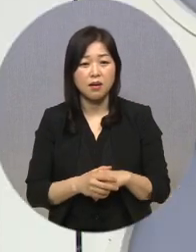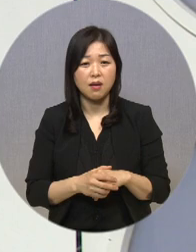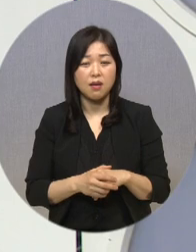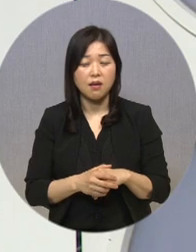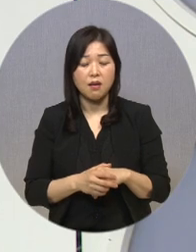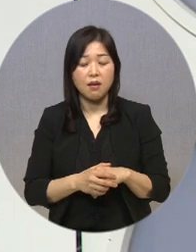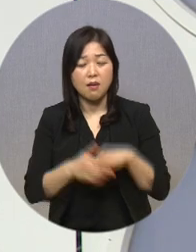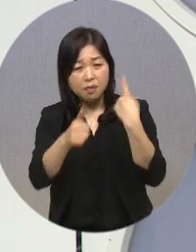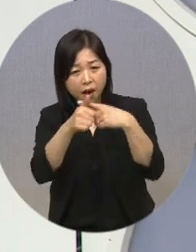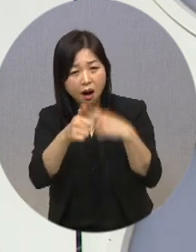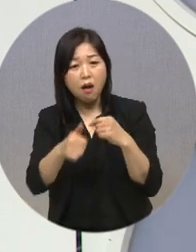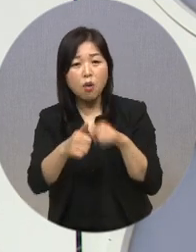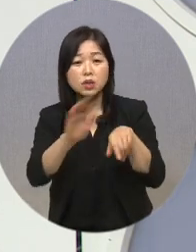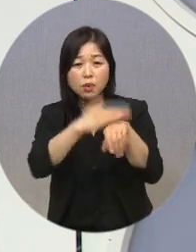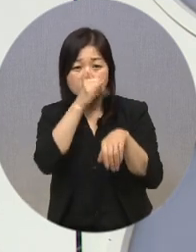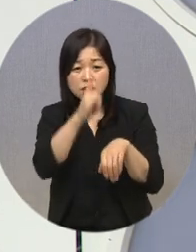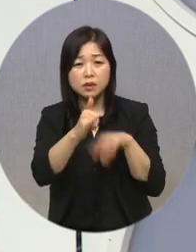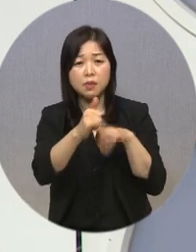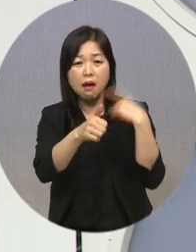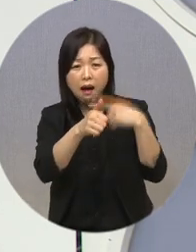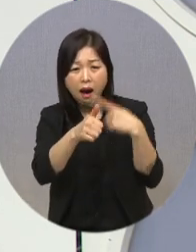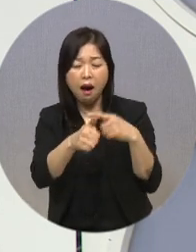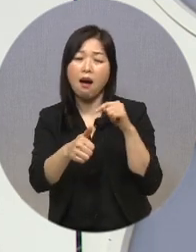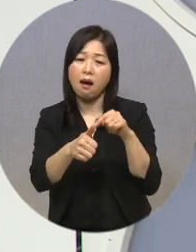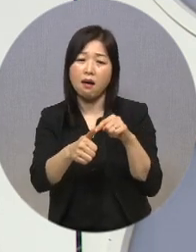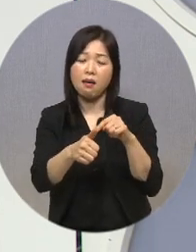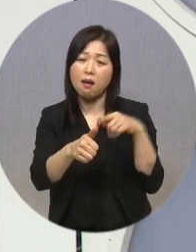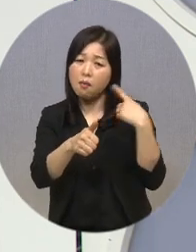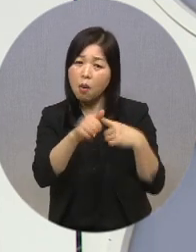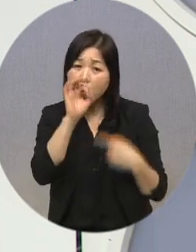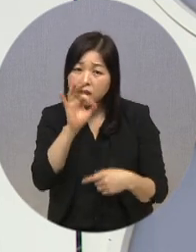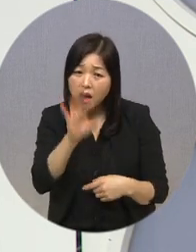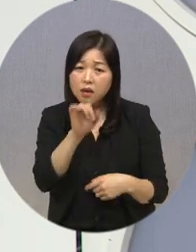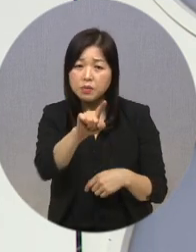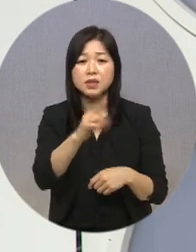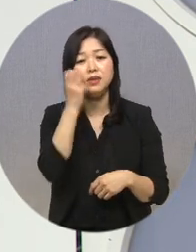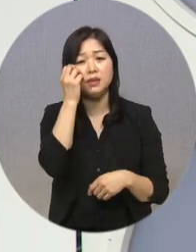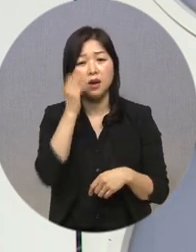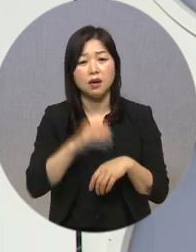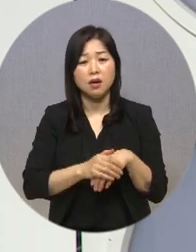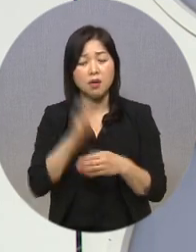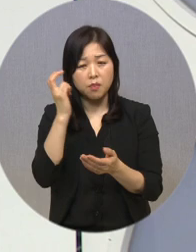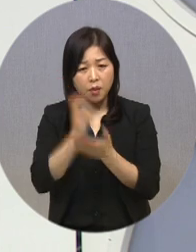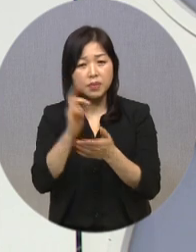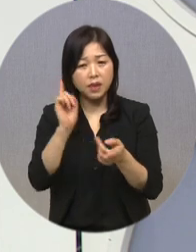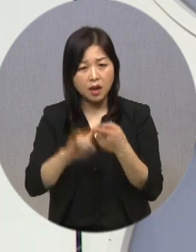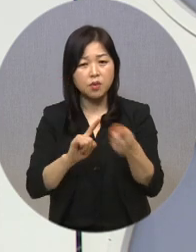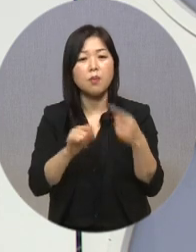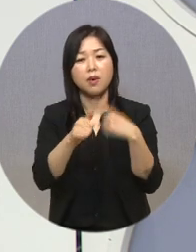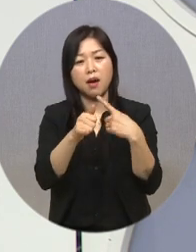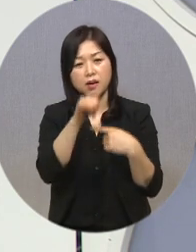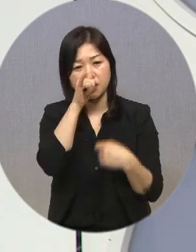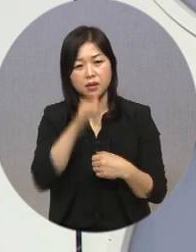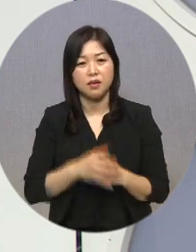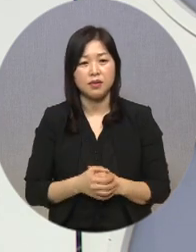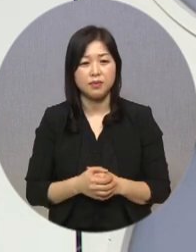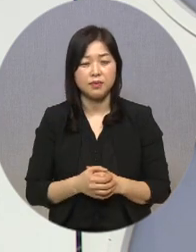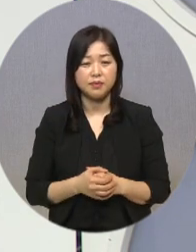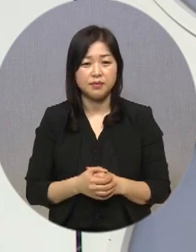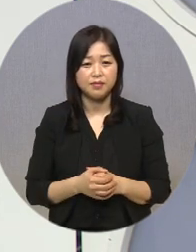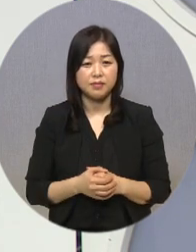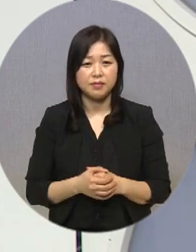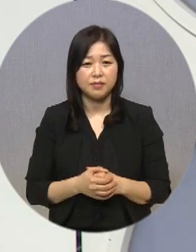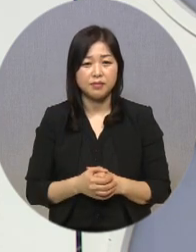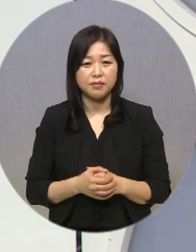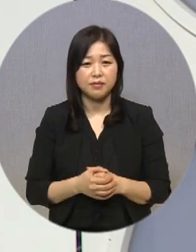잘못했으면 아, 그 까지 못하는 게 바보입니다. 네. 어? 법적으로 까는데. 그다음에 이제 부인이 하는 거. 그거는